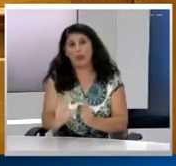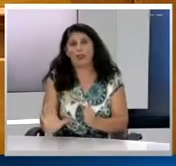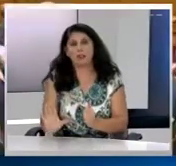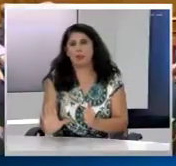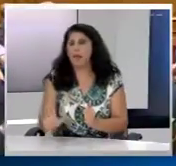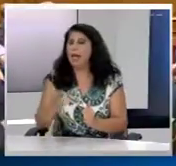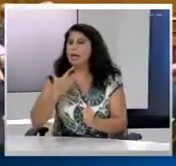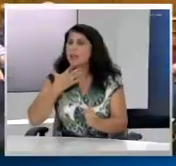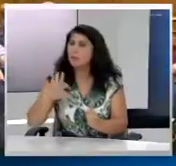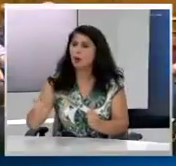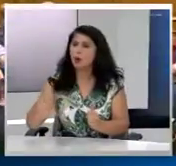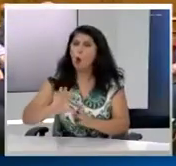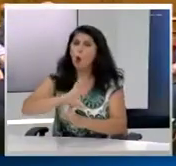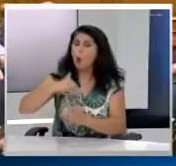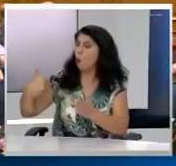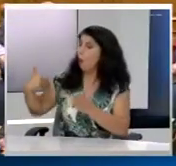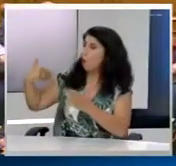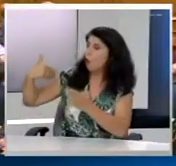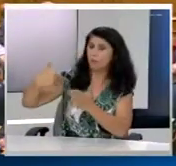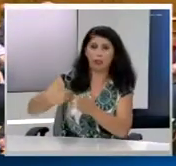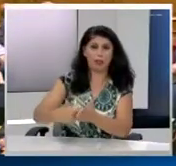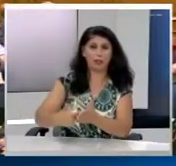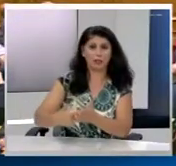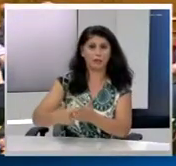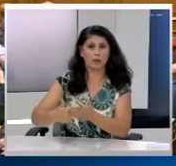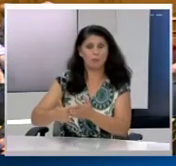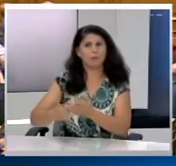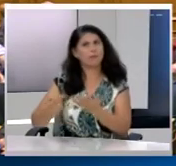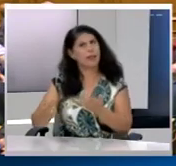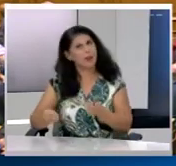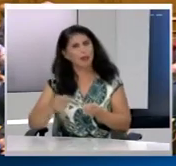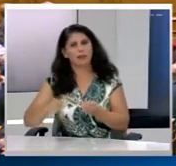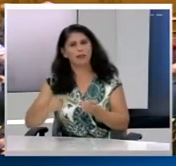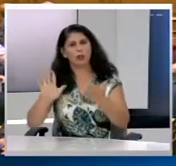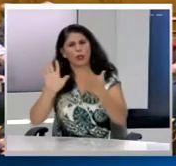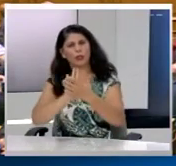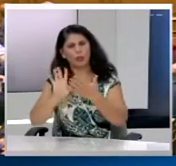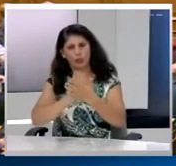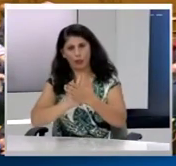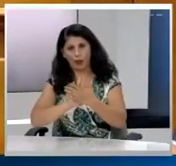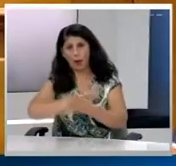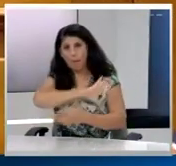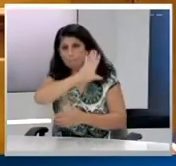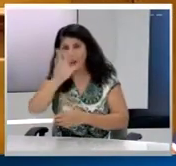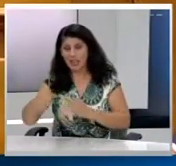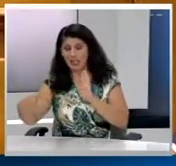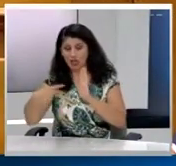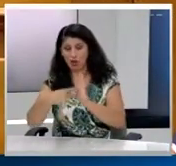για ποιο λόγο όλο αυτό το διάστημα έχει δημιουργηθεί αυτή η σύγχυση. Μέχρι το